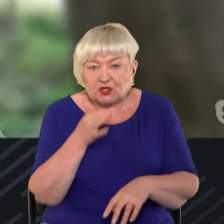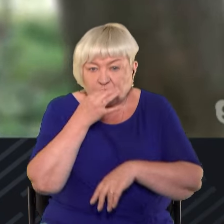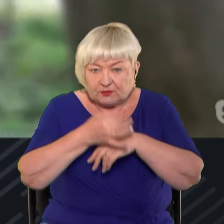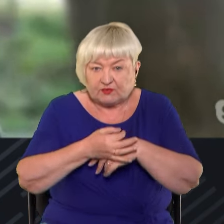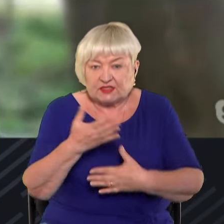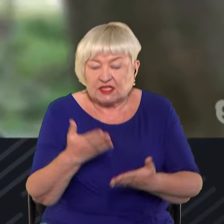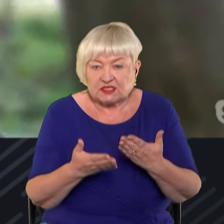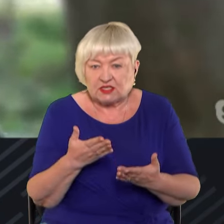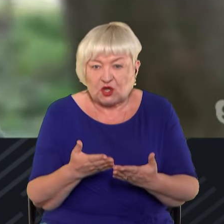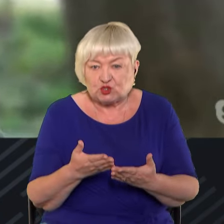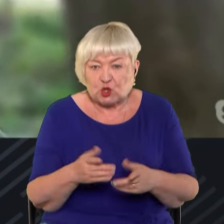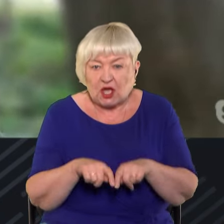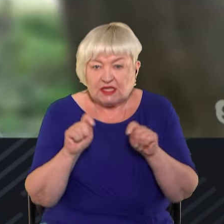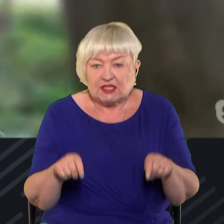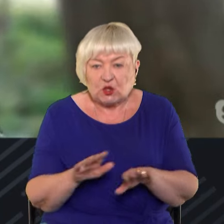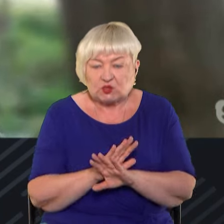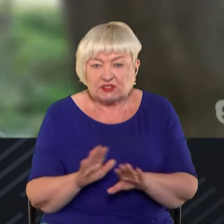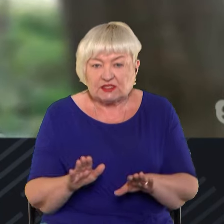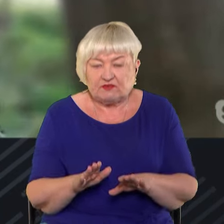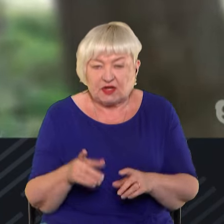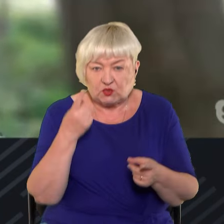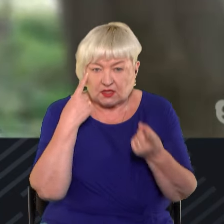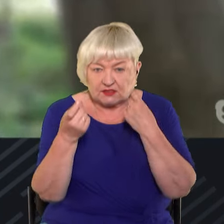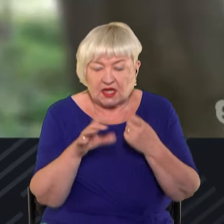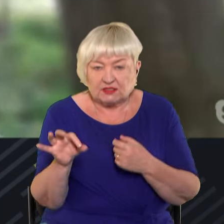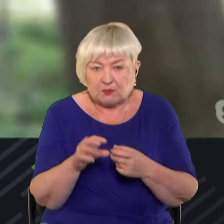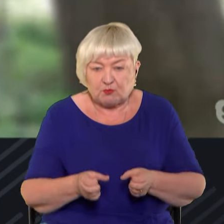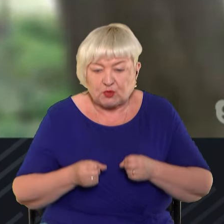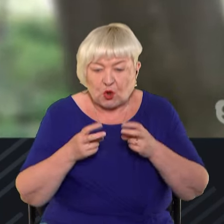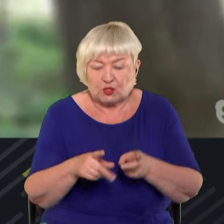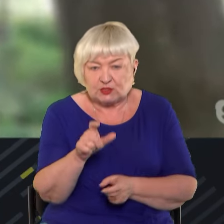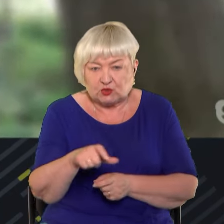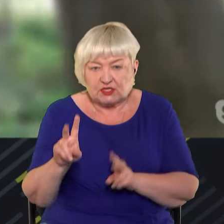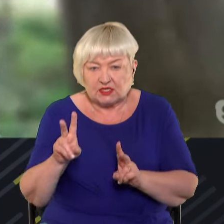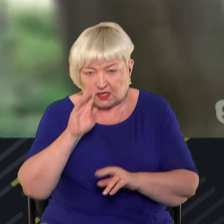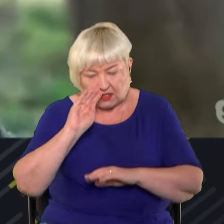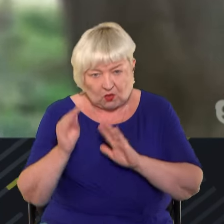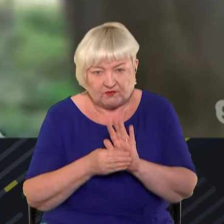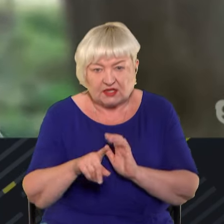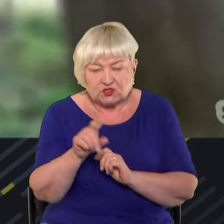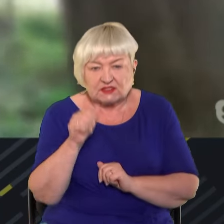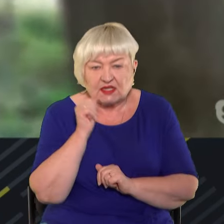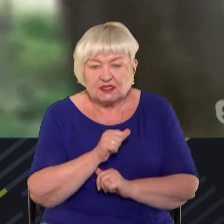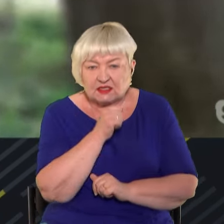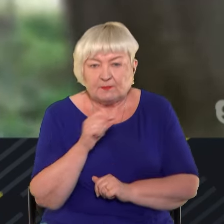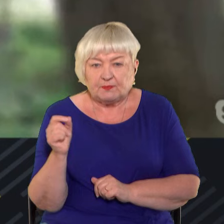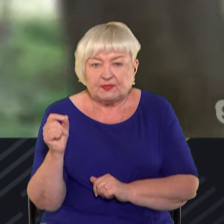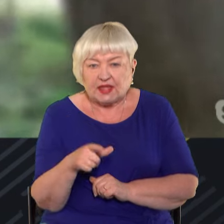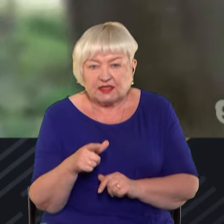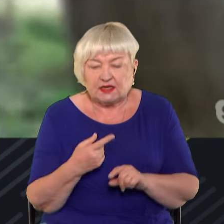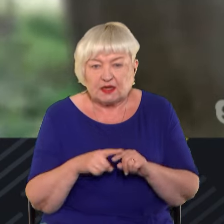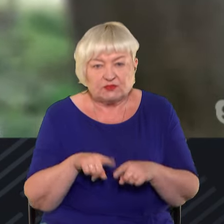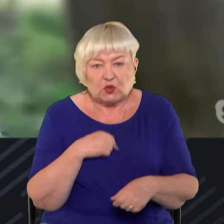не розкривають дані про злочинців, які ховаються за анонімністю. Телеграм цього